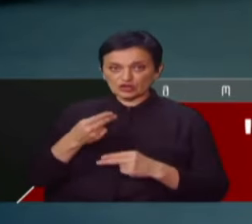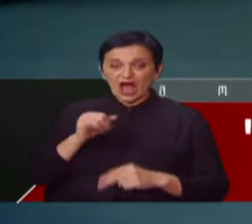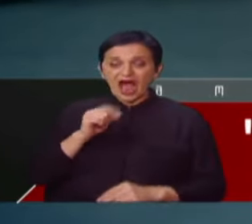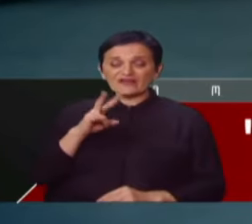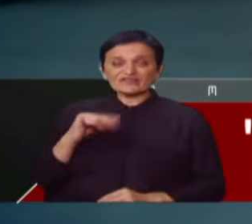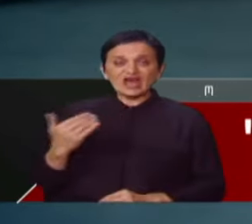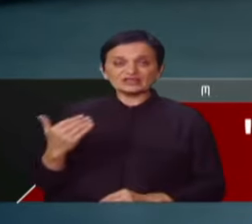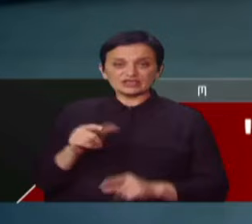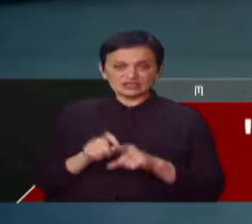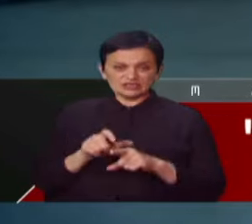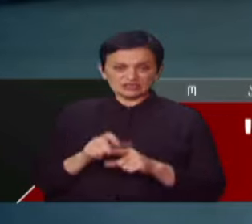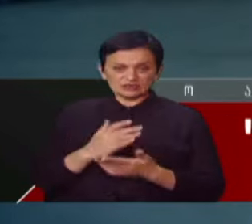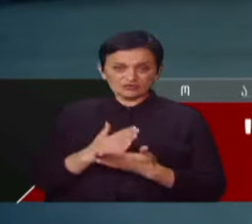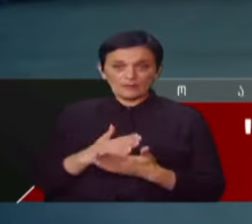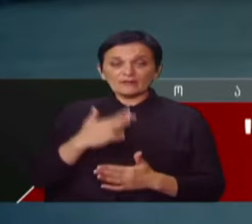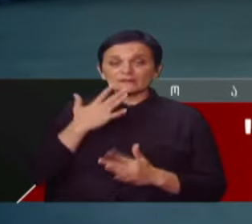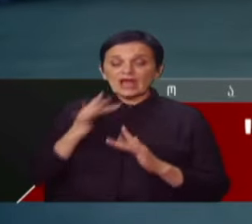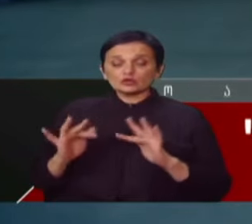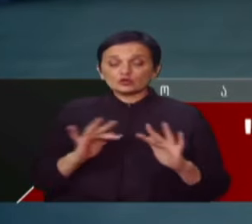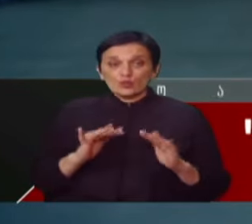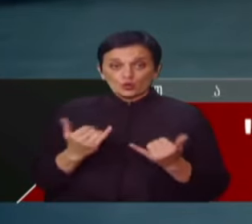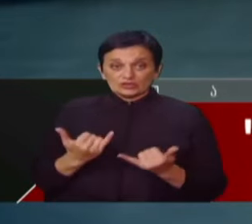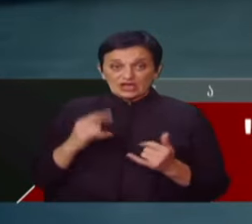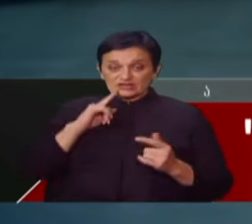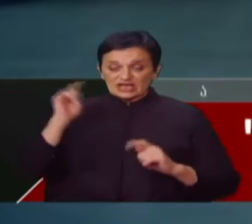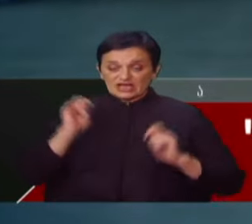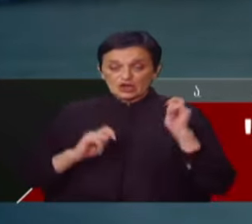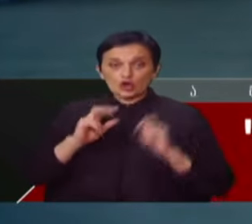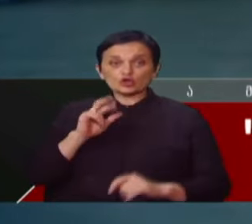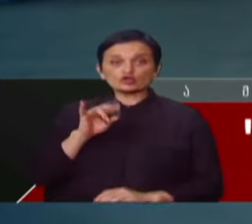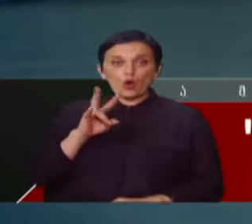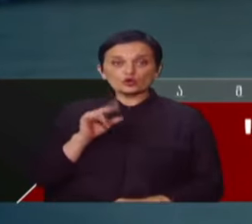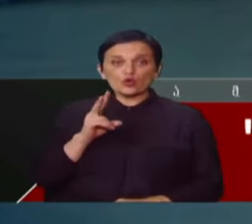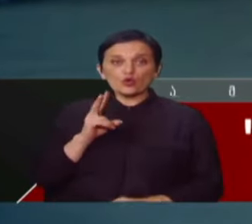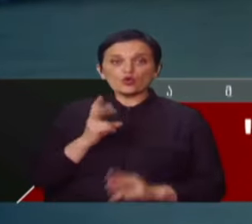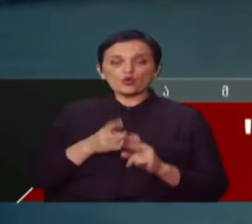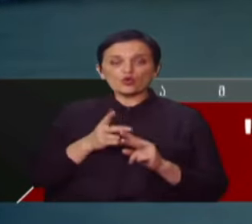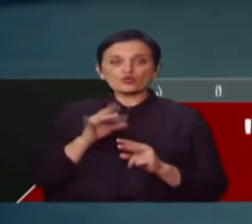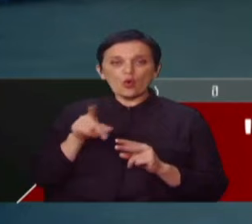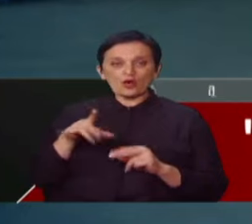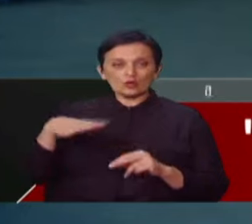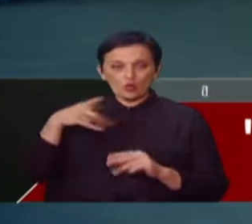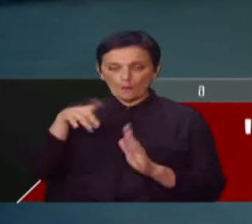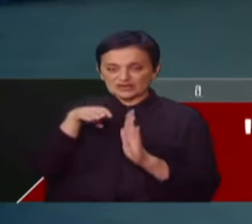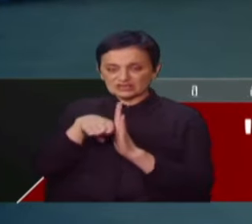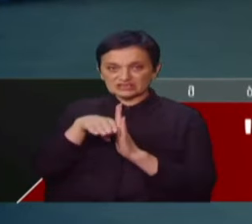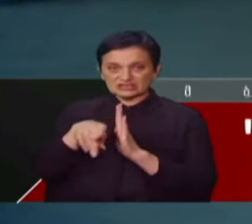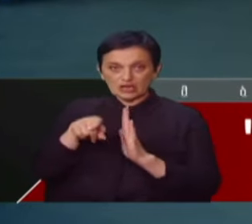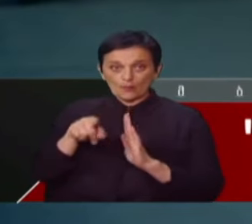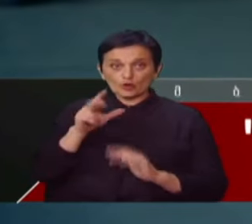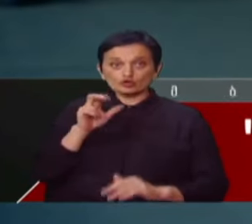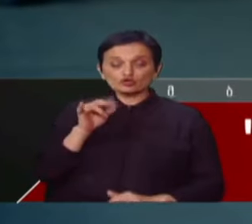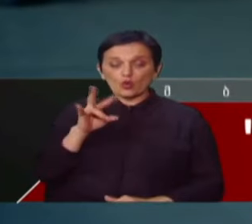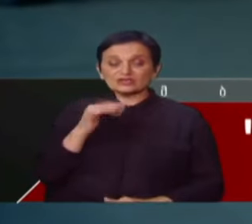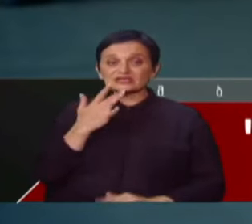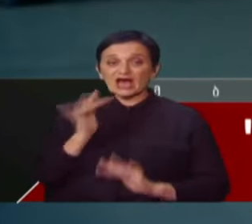ახვლედიანის სიტყვებია. ნაციონალური მოძრაობის დღევანდელი ყრილობა თემურ ჭყონიას კოკაკოლას ყოფილ საწყობში გაიმართა, სწორედ აქ უცხო თემურ